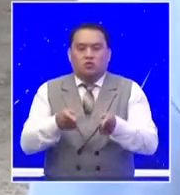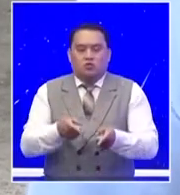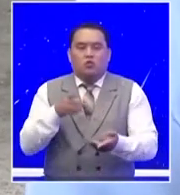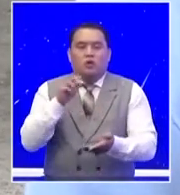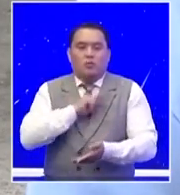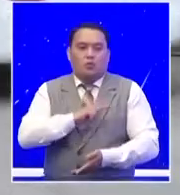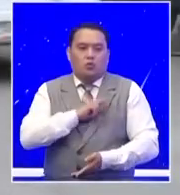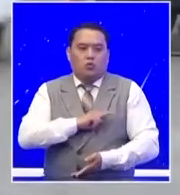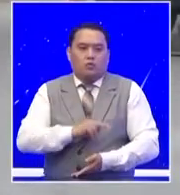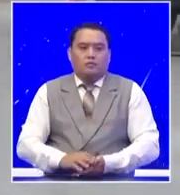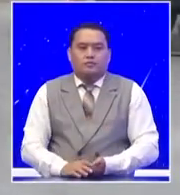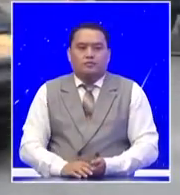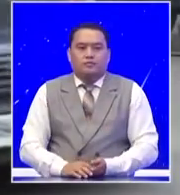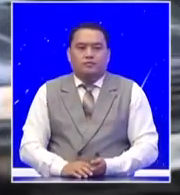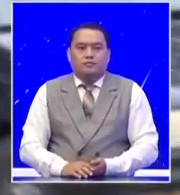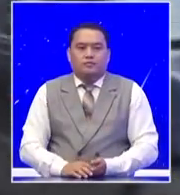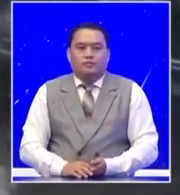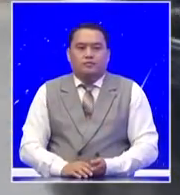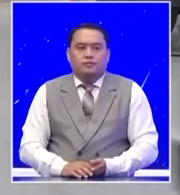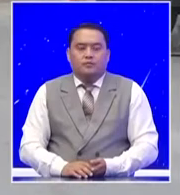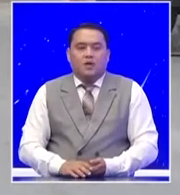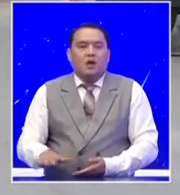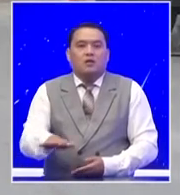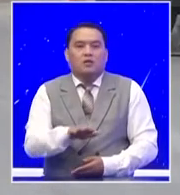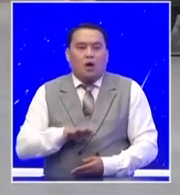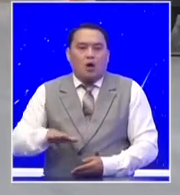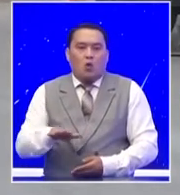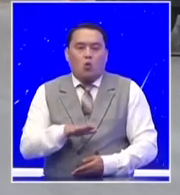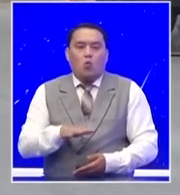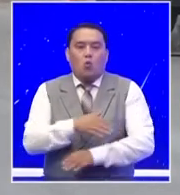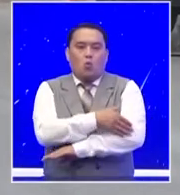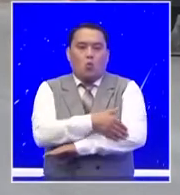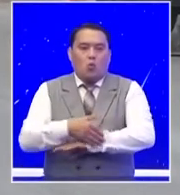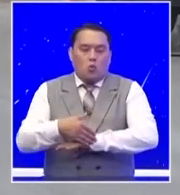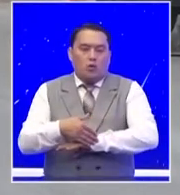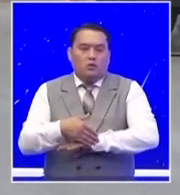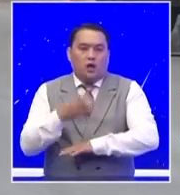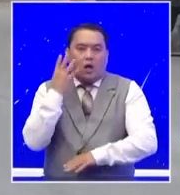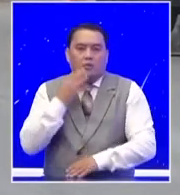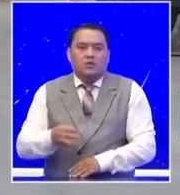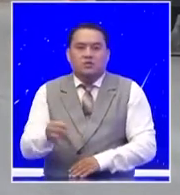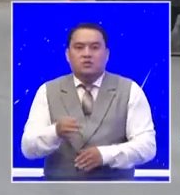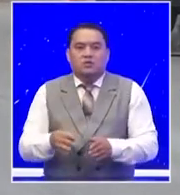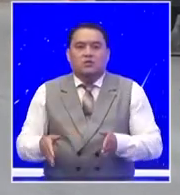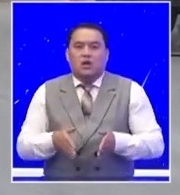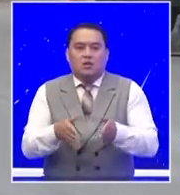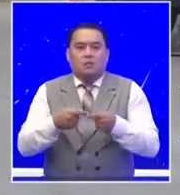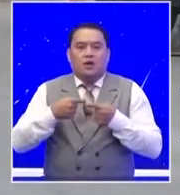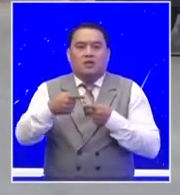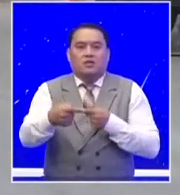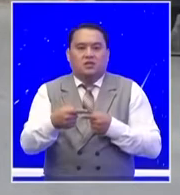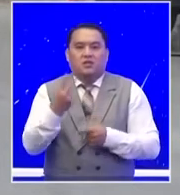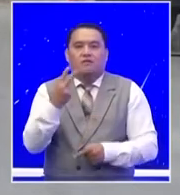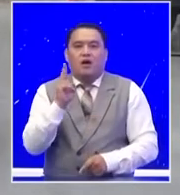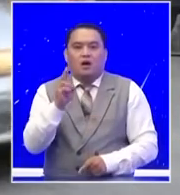обязанностям. Касательно асфальтирования данной улицы от Желтоксан до Алматинской трассы, это протяженность более